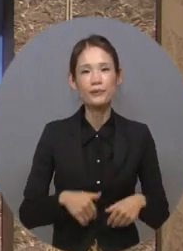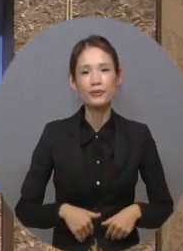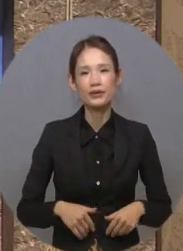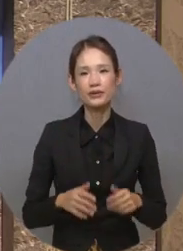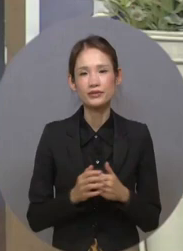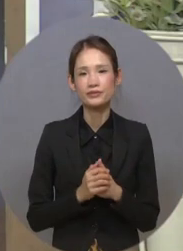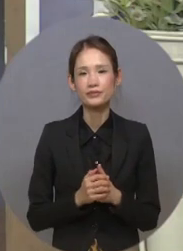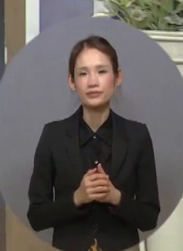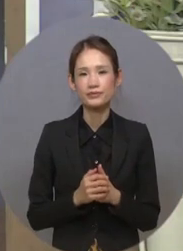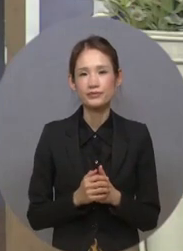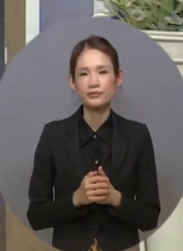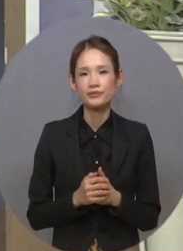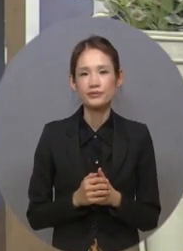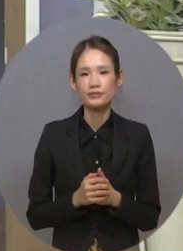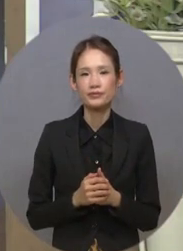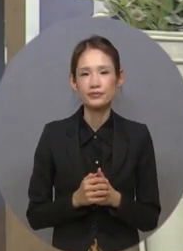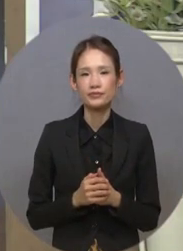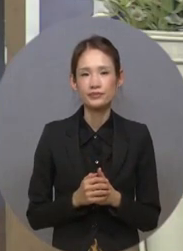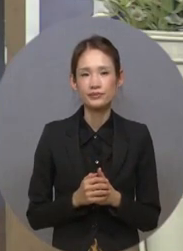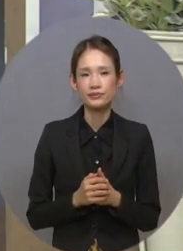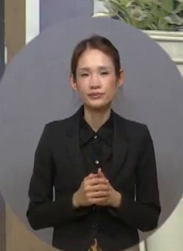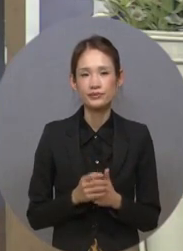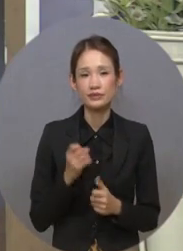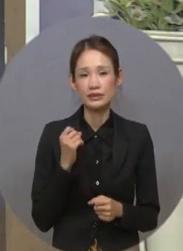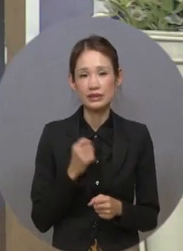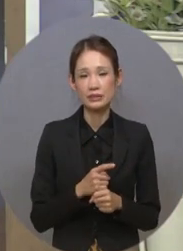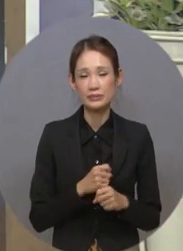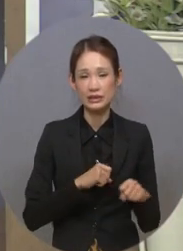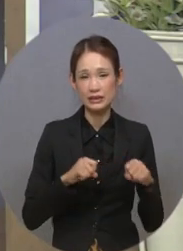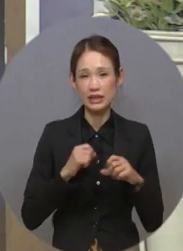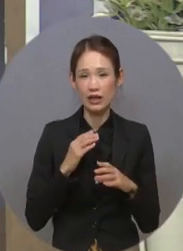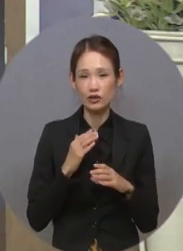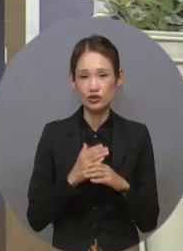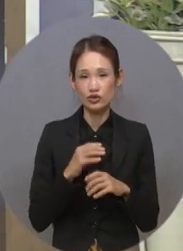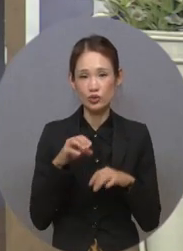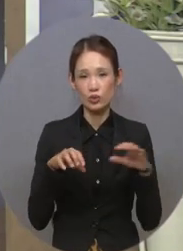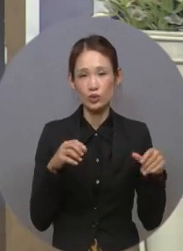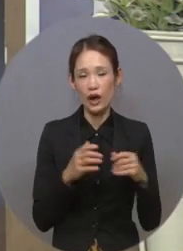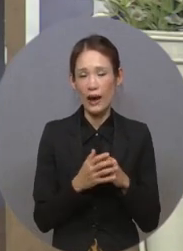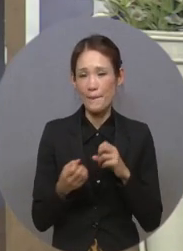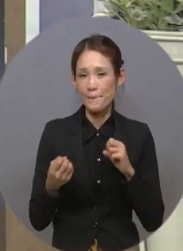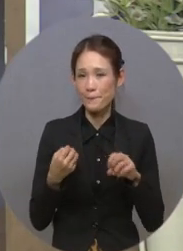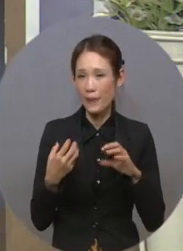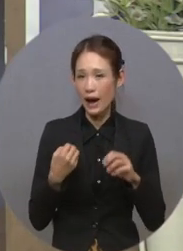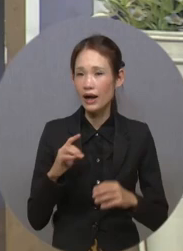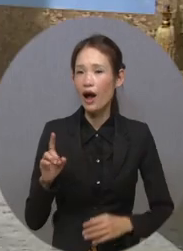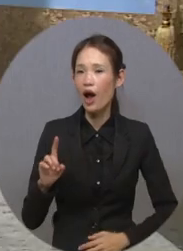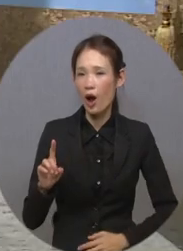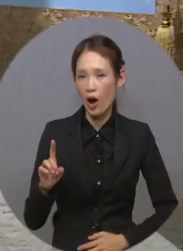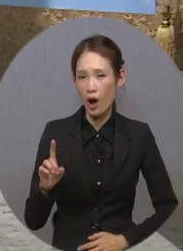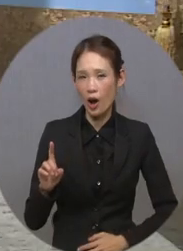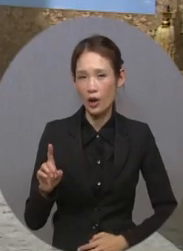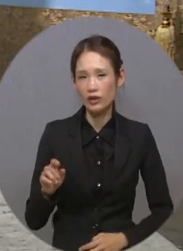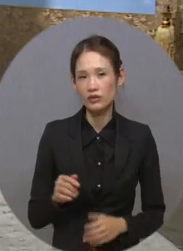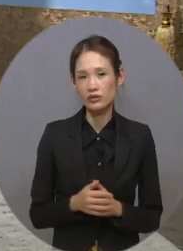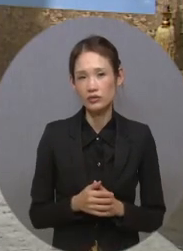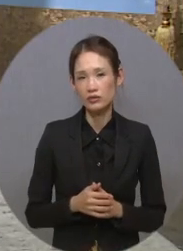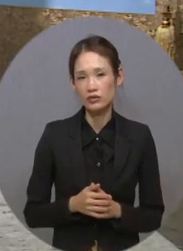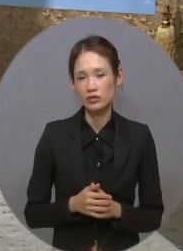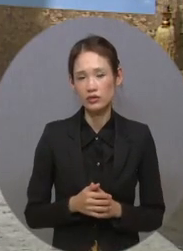걸리죠. 아무래도. 아. 네, 그 이미 지금 시행하고 있는 곳들은 반응이 좀 어떤가요?